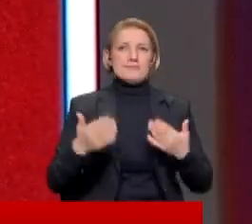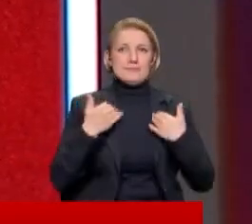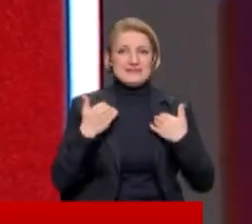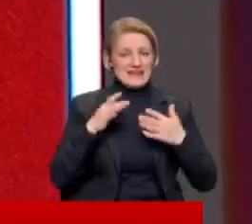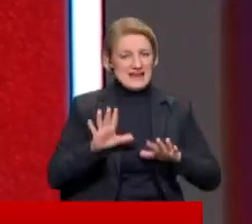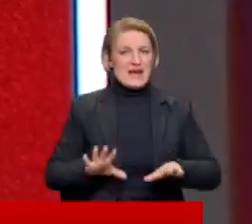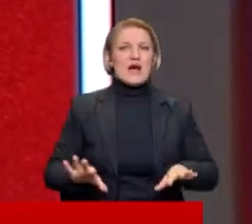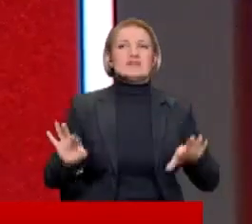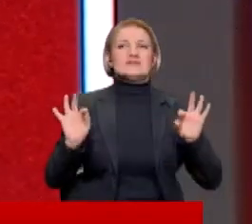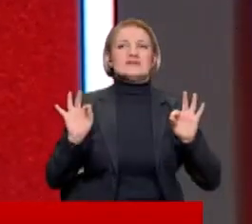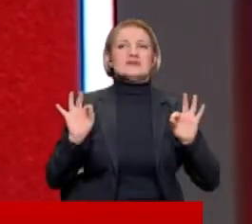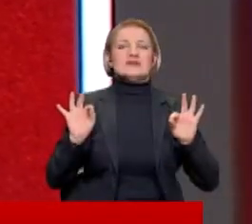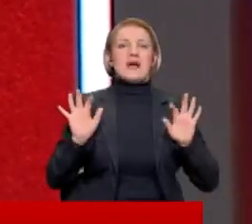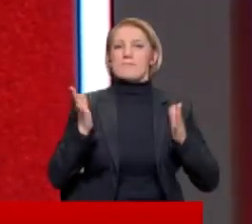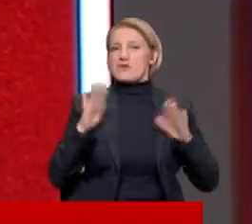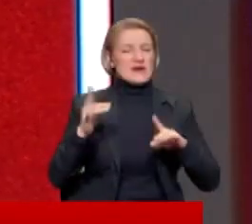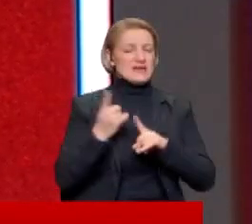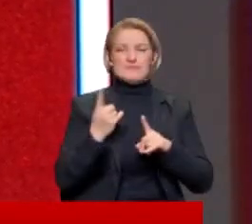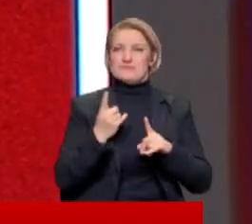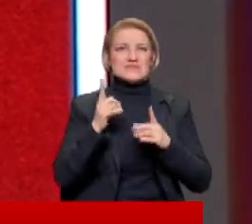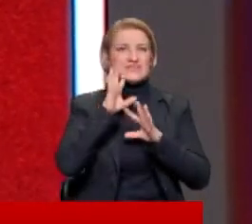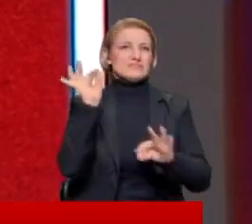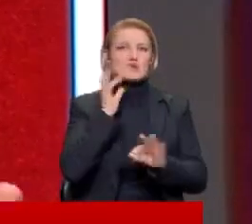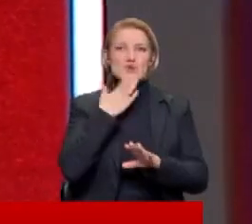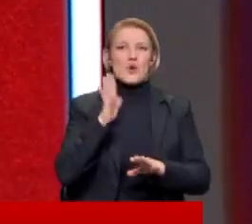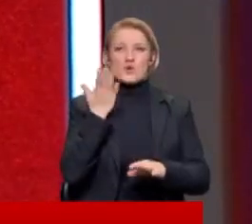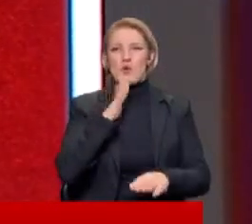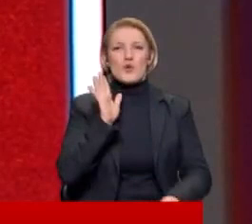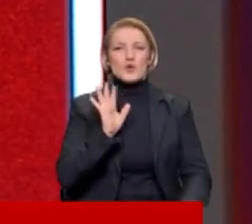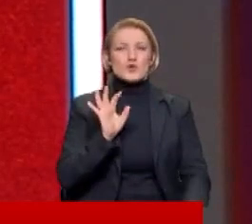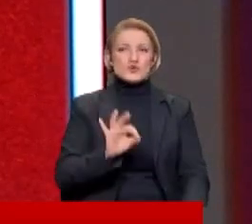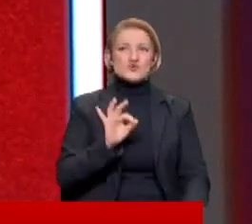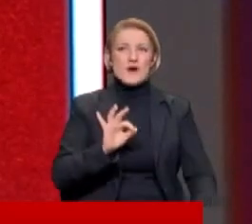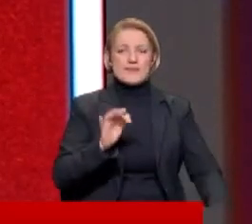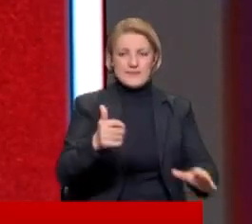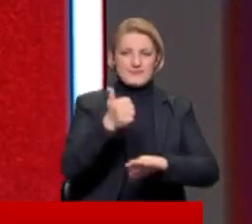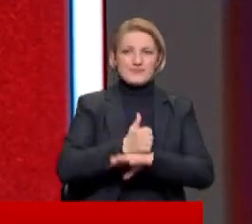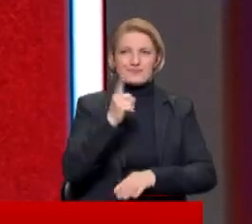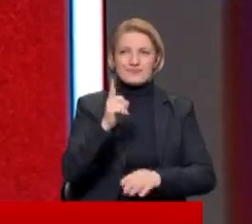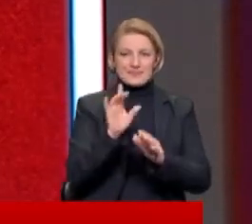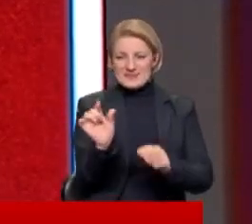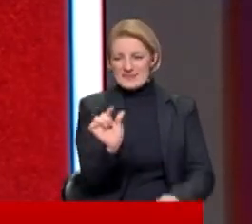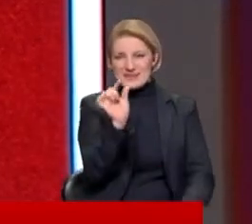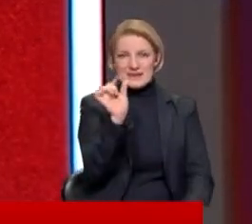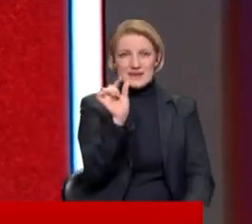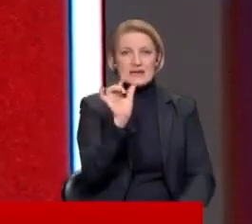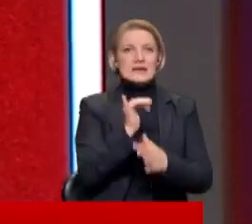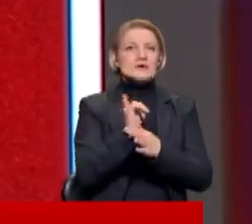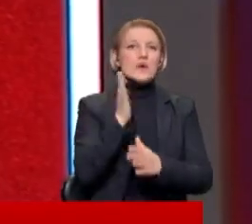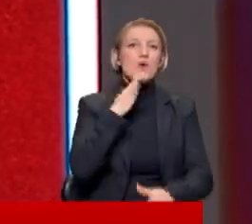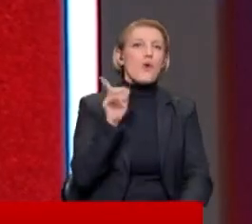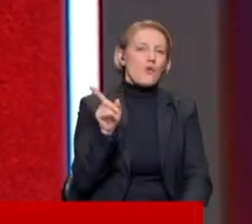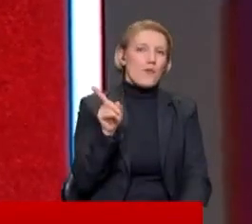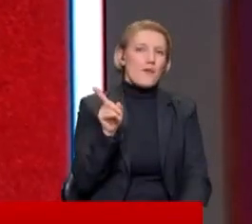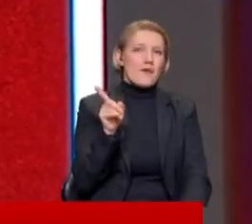Bizden hazırlıklı ki başka kimse yok İlker Bey. Yok böyle bir şey yani. Yok böyle. Şu andaki iktidar bunun diyorum bir fasikülünü çıkaracak kabiliyetleri, becerileri